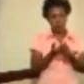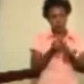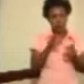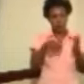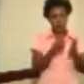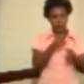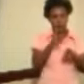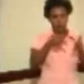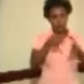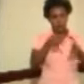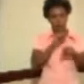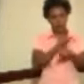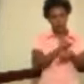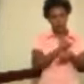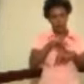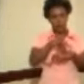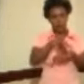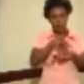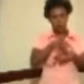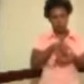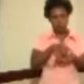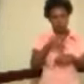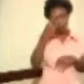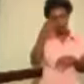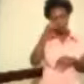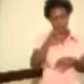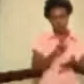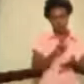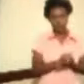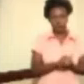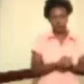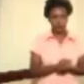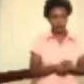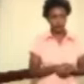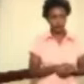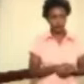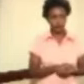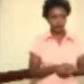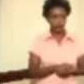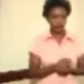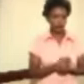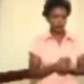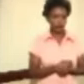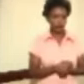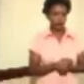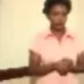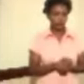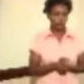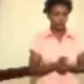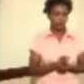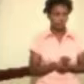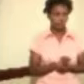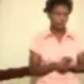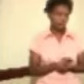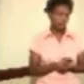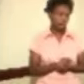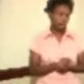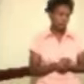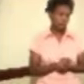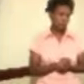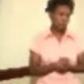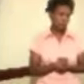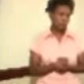coup dans le pays l'autre bord de l'eau que nous capables d'utiliser. Bien, Monsieur Martelly. Bon, Monsieur Martelly dira